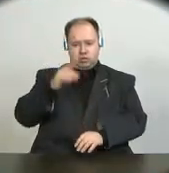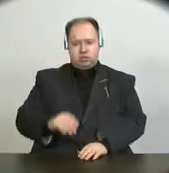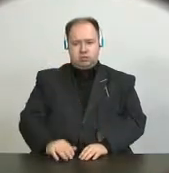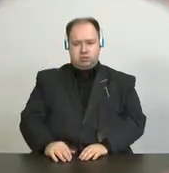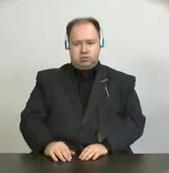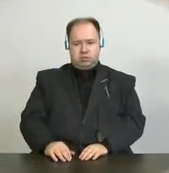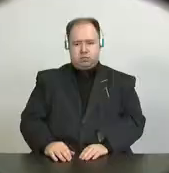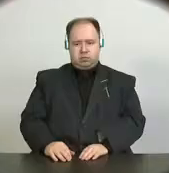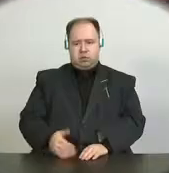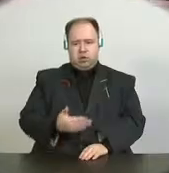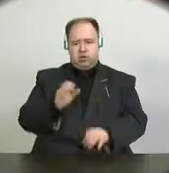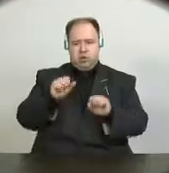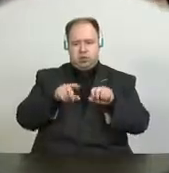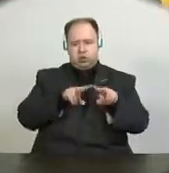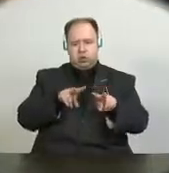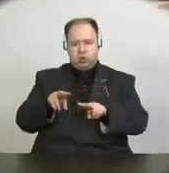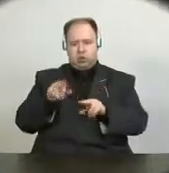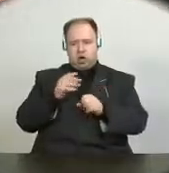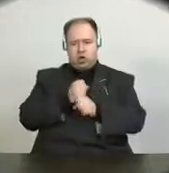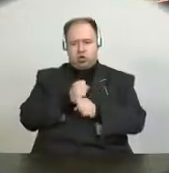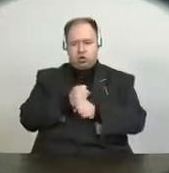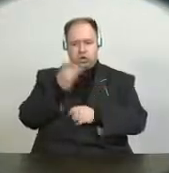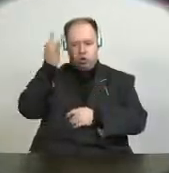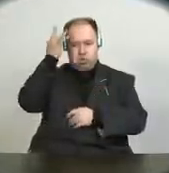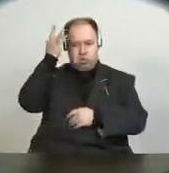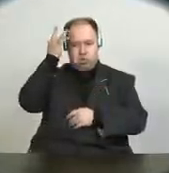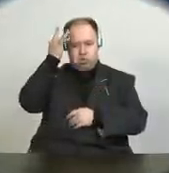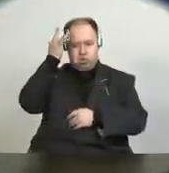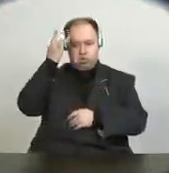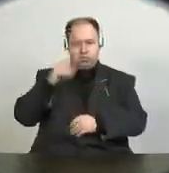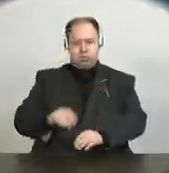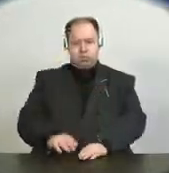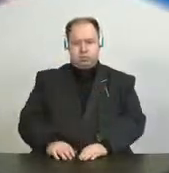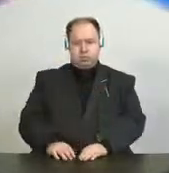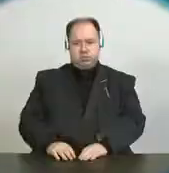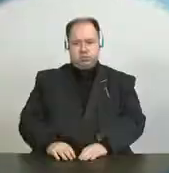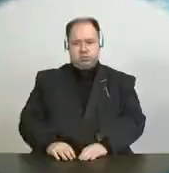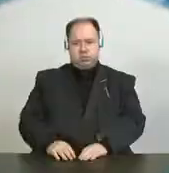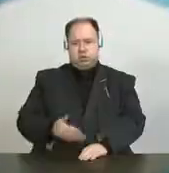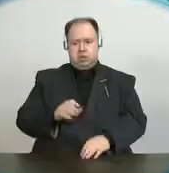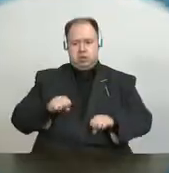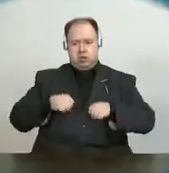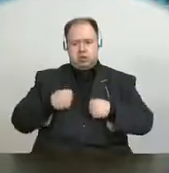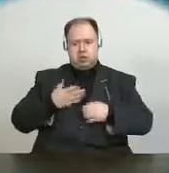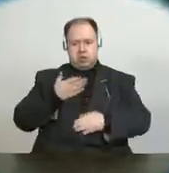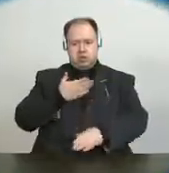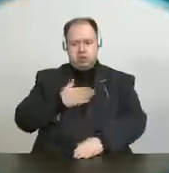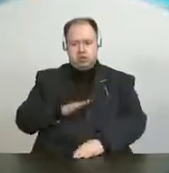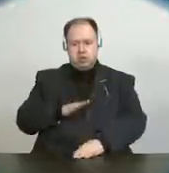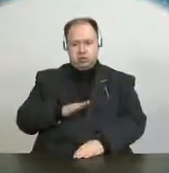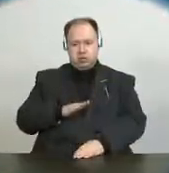вы можете наблюдать как устроен мозг причем мы старались использовать